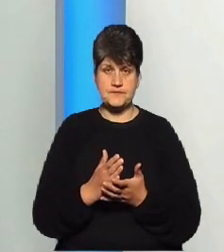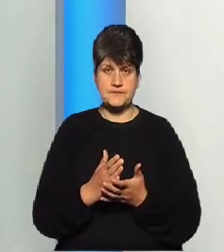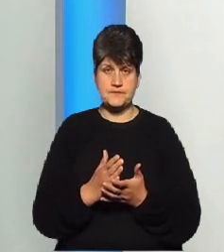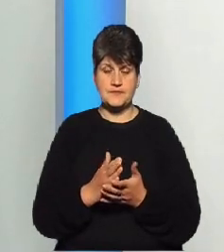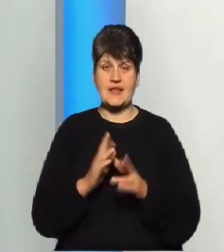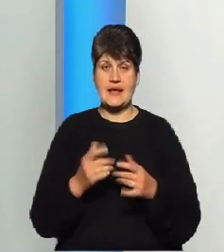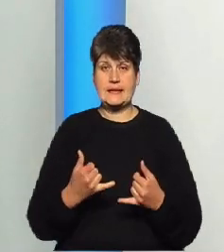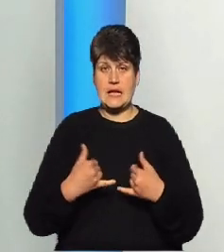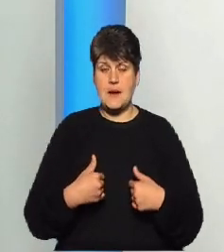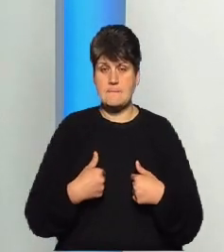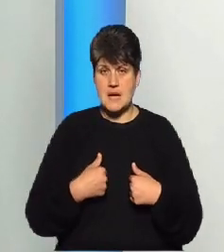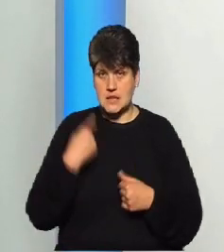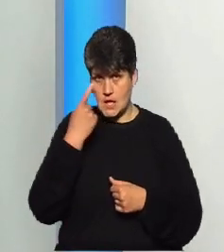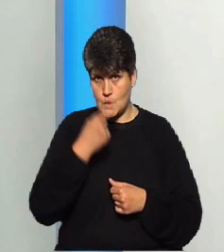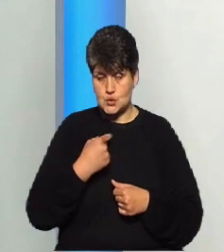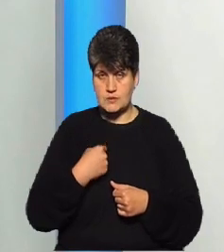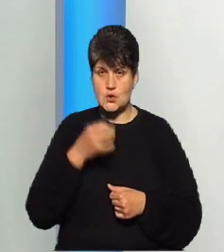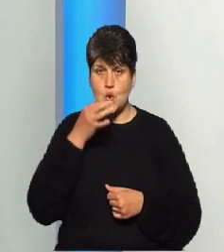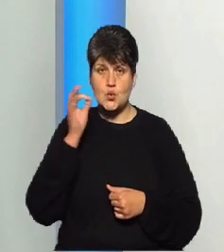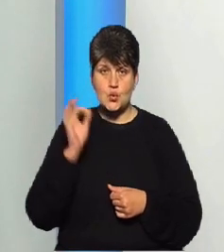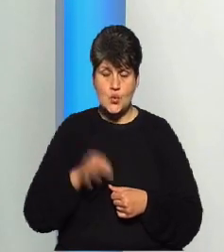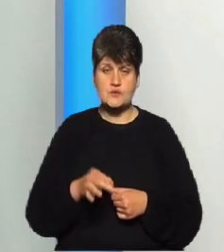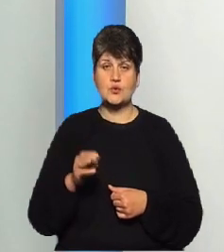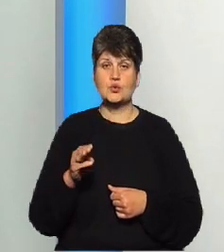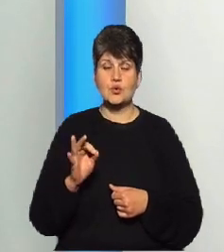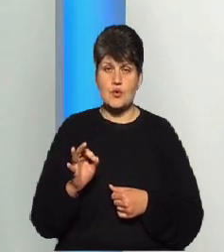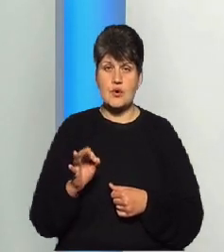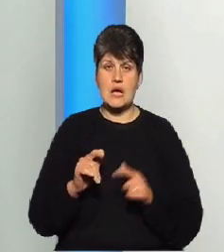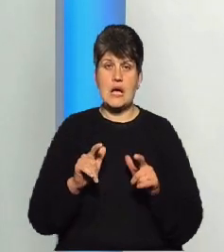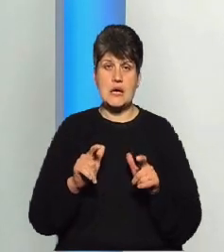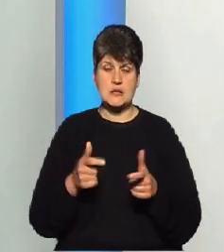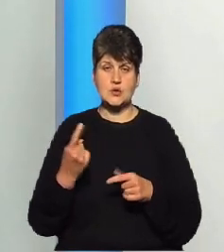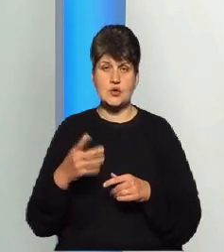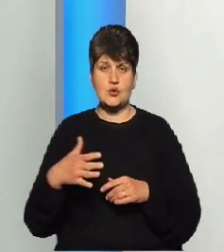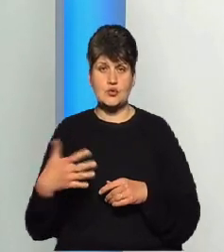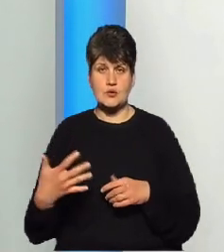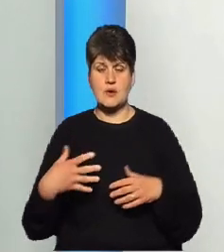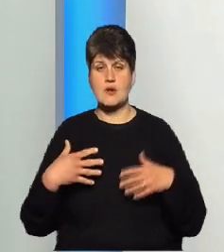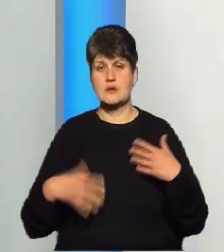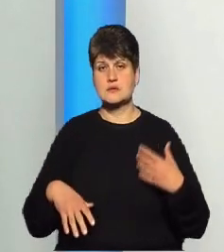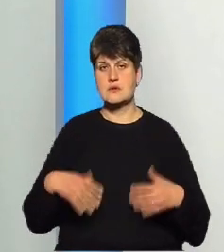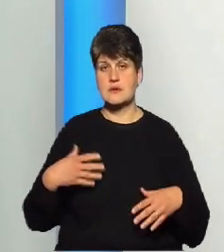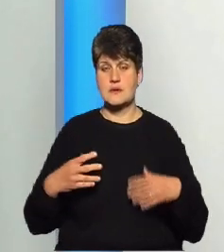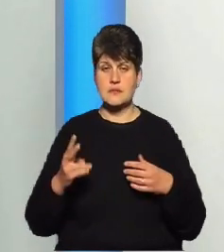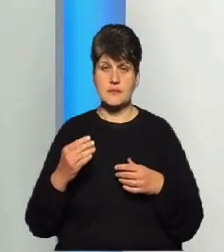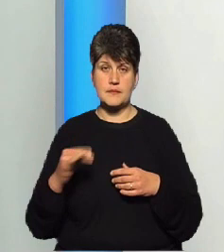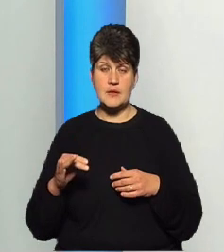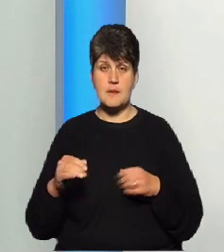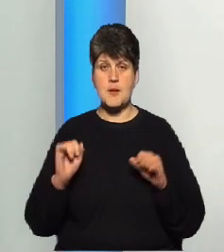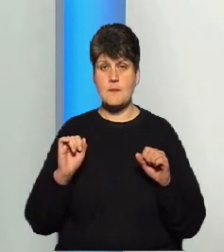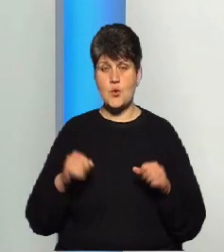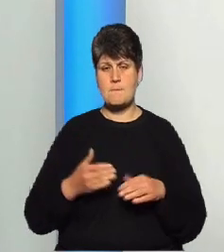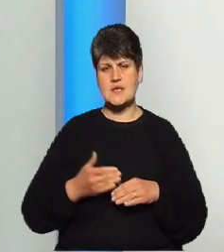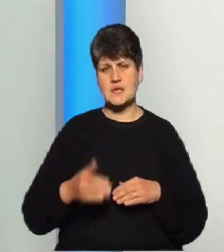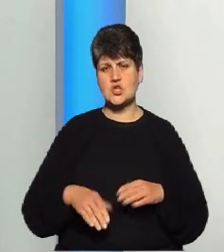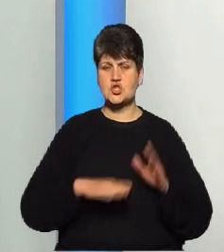особистого досвіду, то, власне, карантин, з однієї сторони, розслабляє. І ми тоді можемо пізніше лягти в той час, бо нам